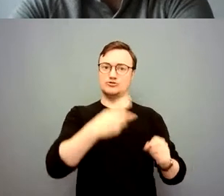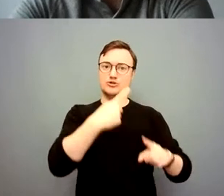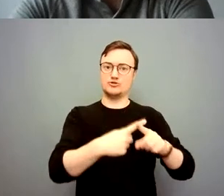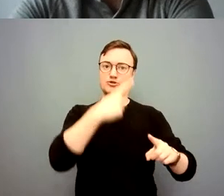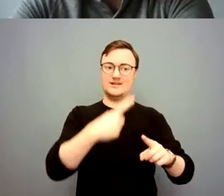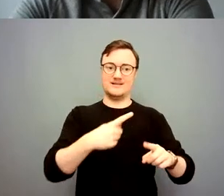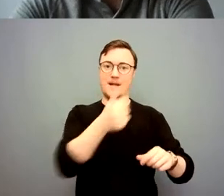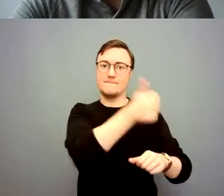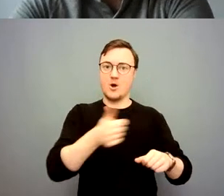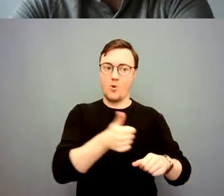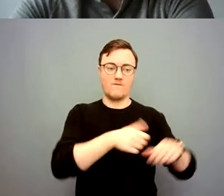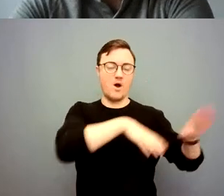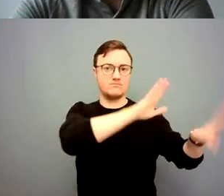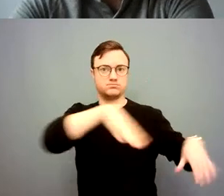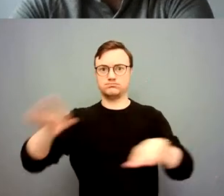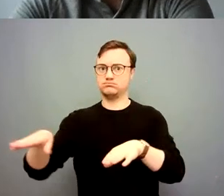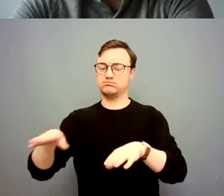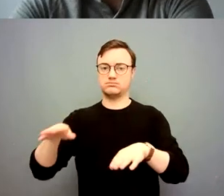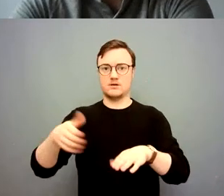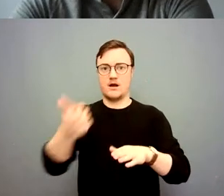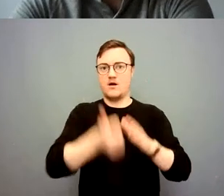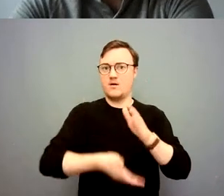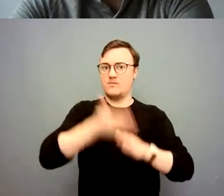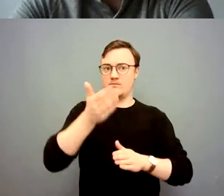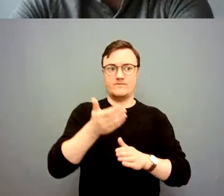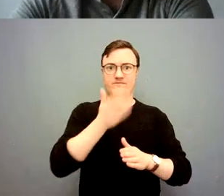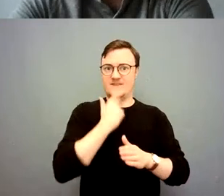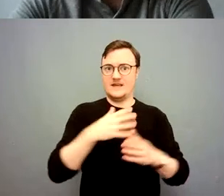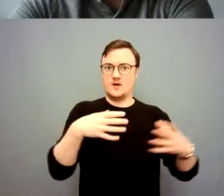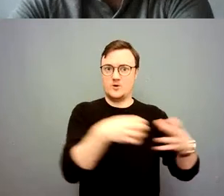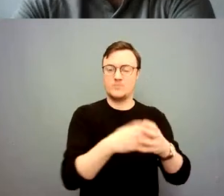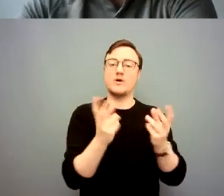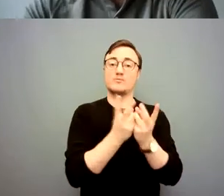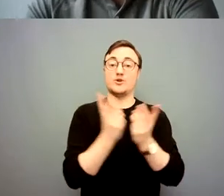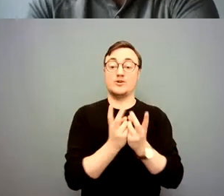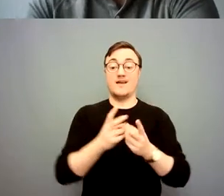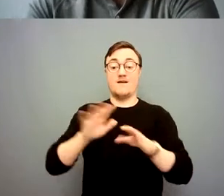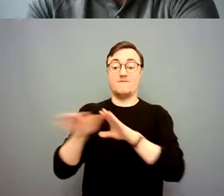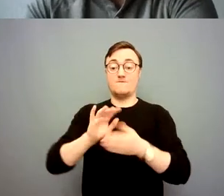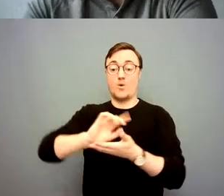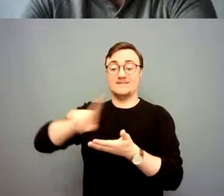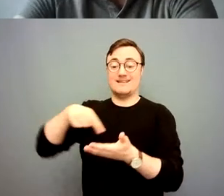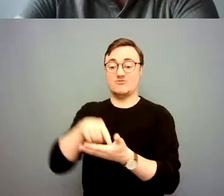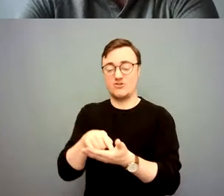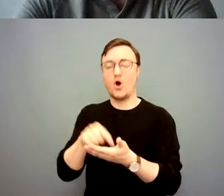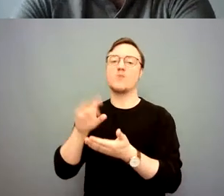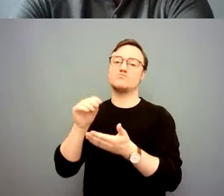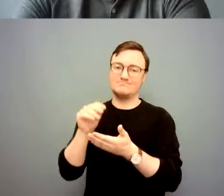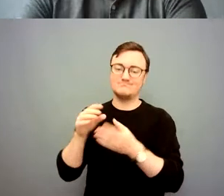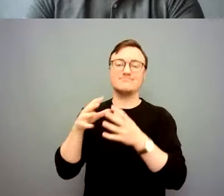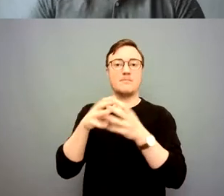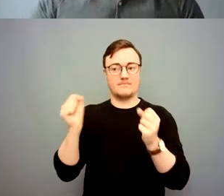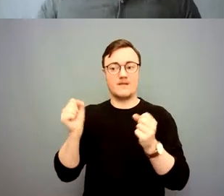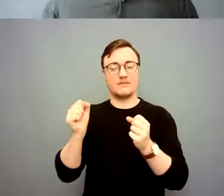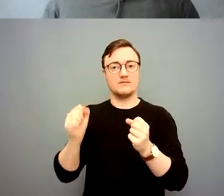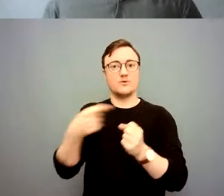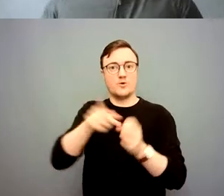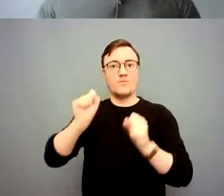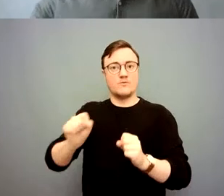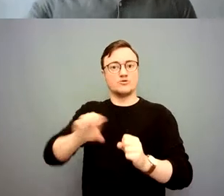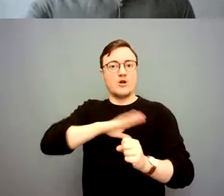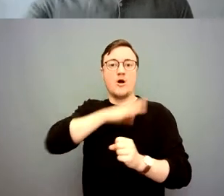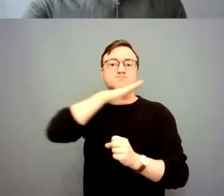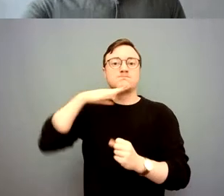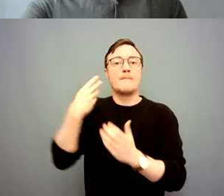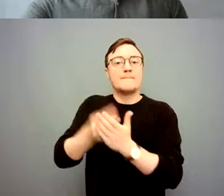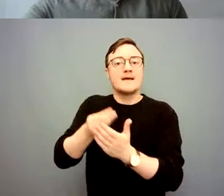åt. Och därför behöver vi också se till att vi ersätter vårdcentralerna på ett sätt så att man får ekonomisk kompensation för egentligen det, den vårdtyngd